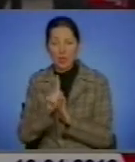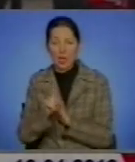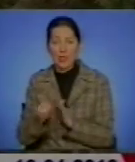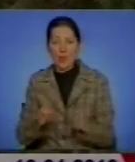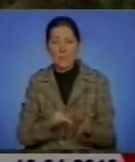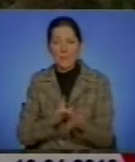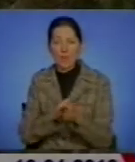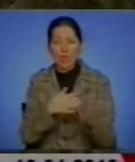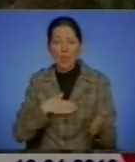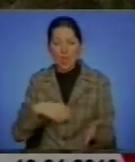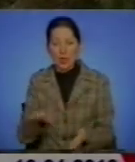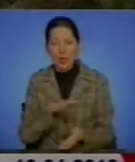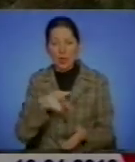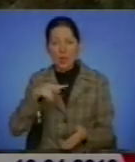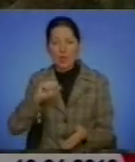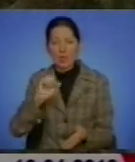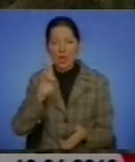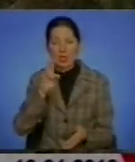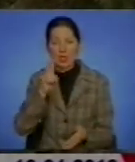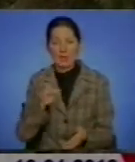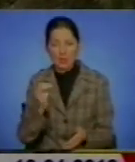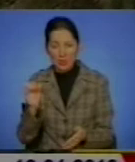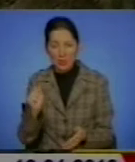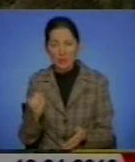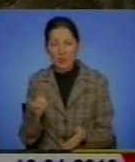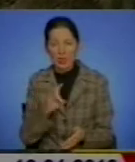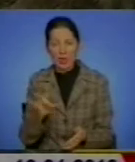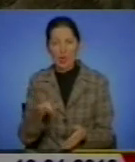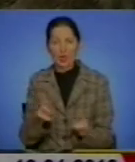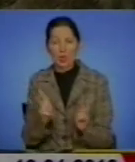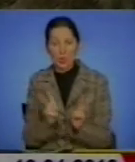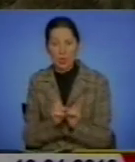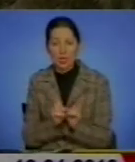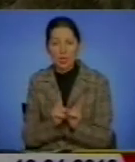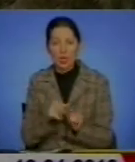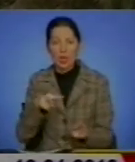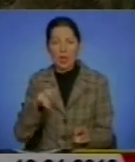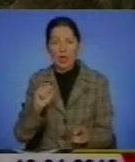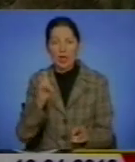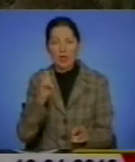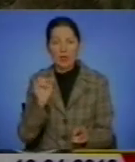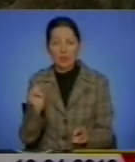району. Учасників акції зустріла Лановеччина. Лановеччина